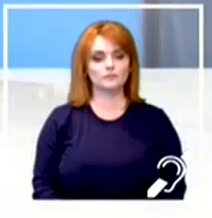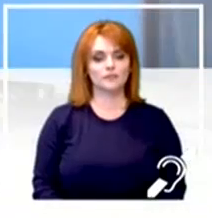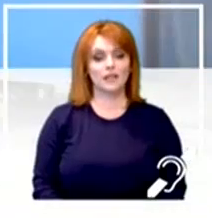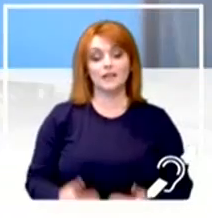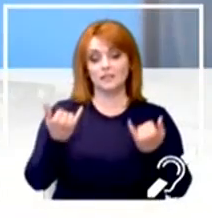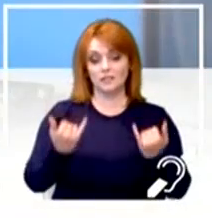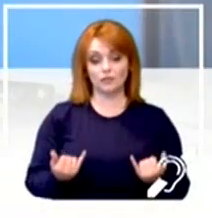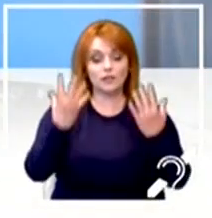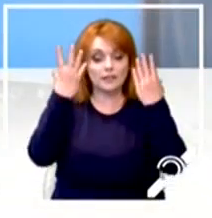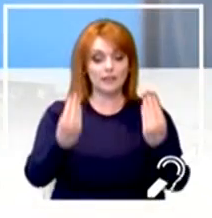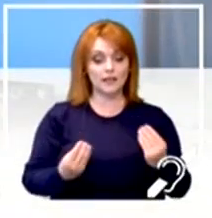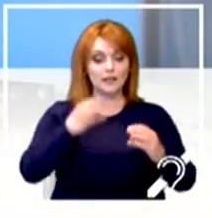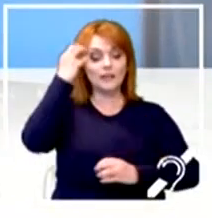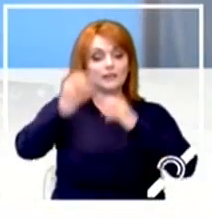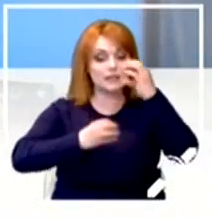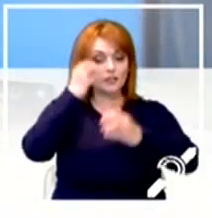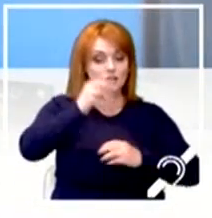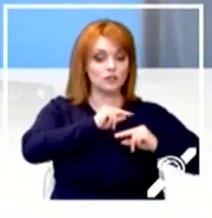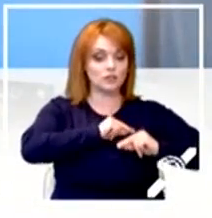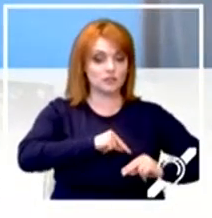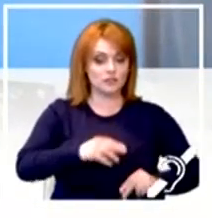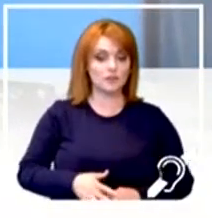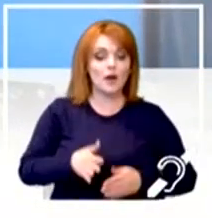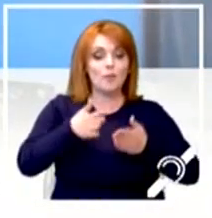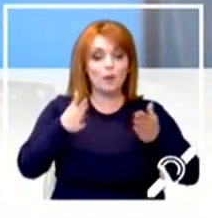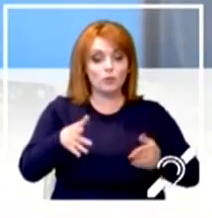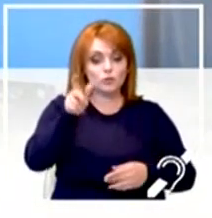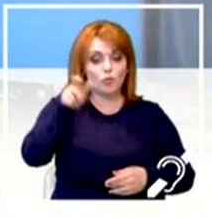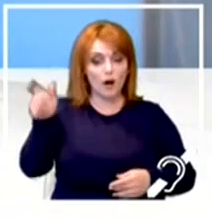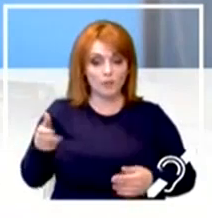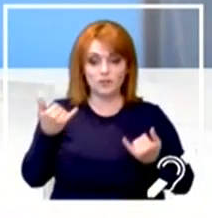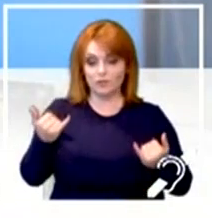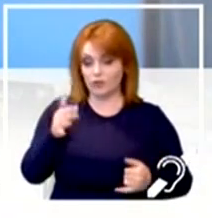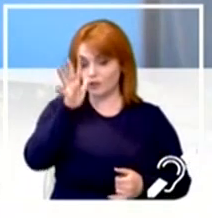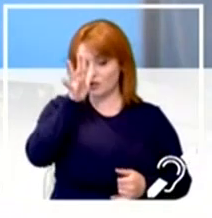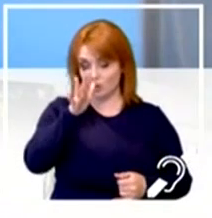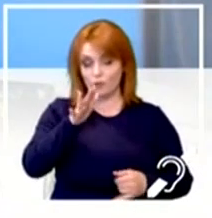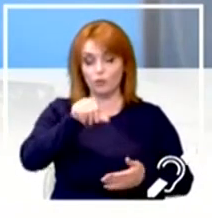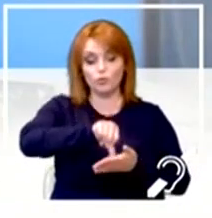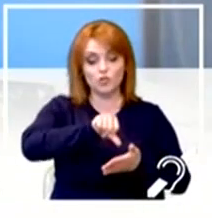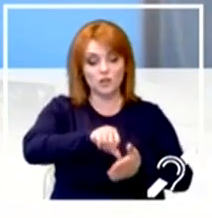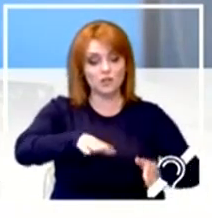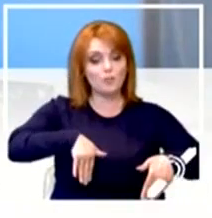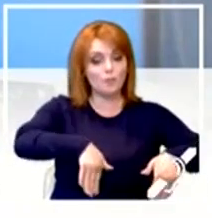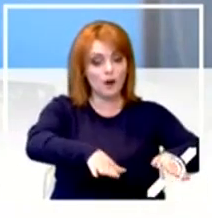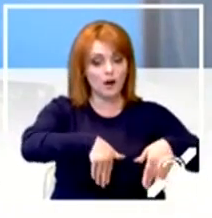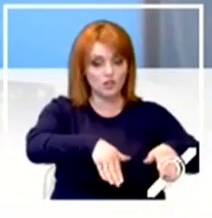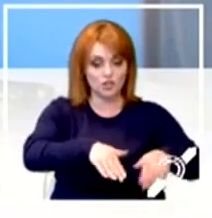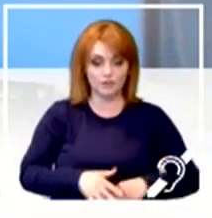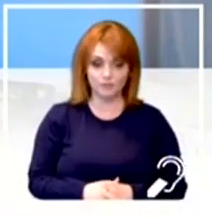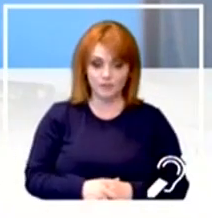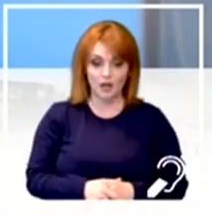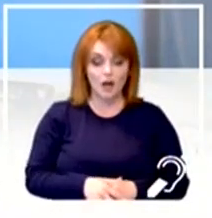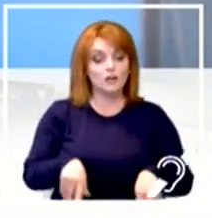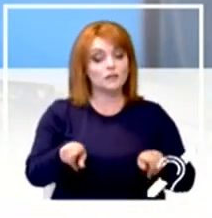De Ziua Internațională a Muncii, mai mulți angajați au participat la Chișinău la un meeting cu genericul Munca decentă, viitor european. Ei